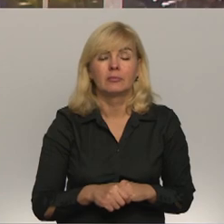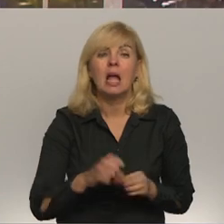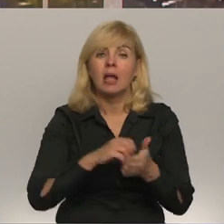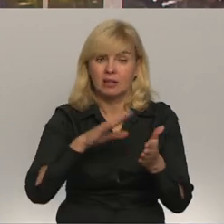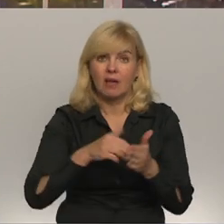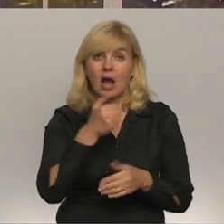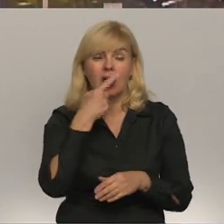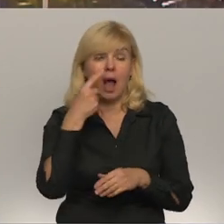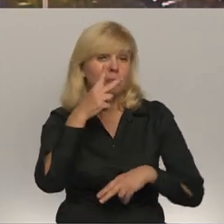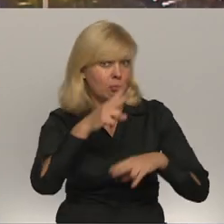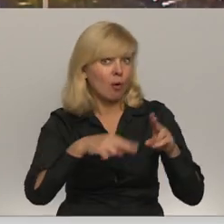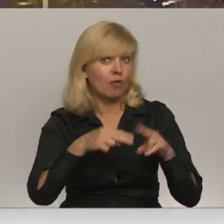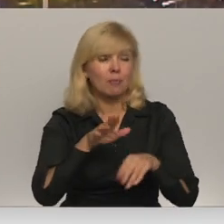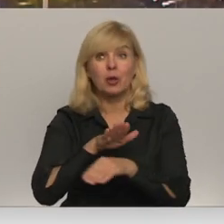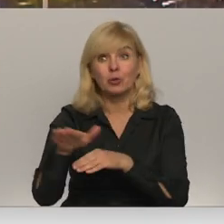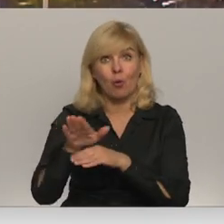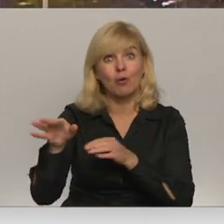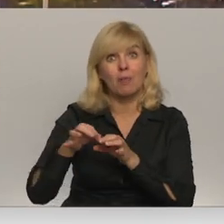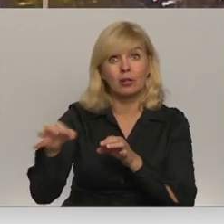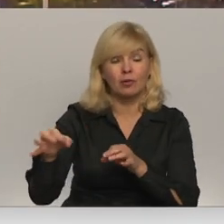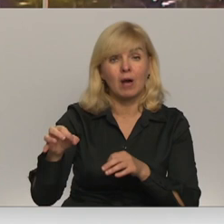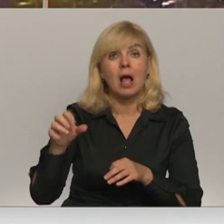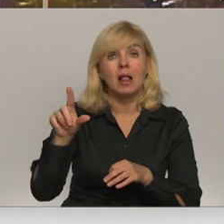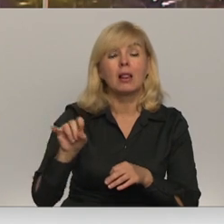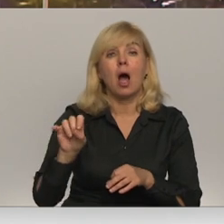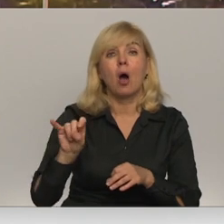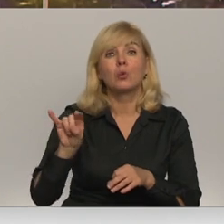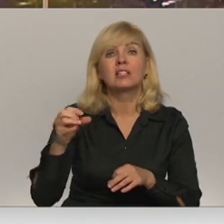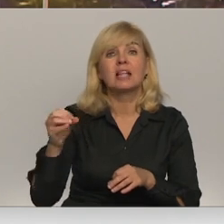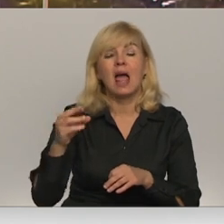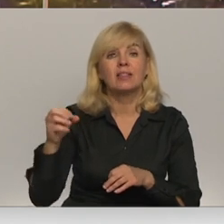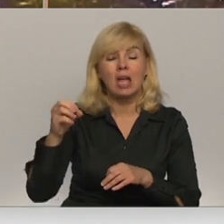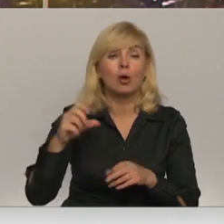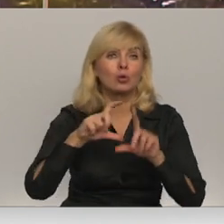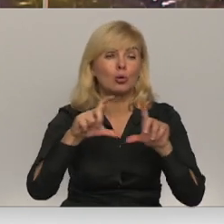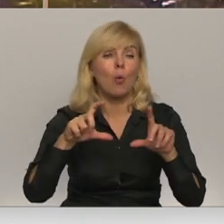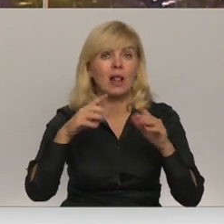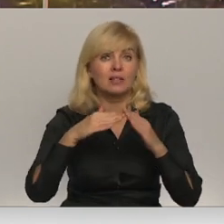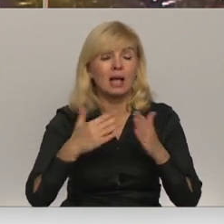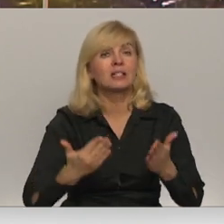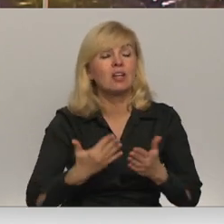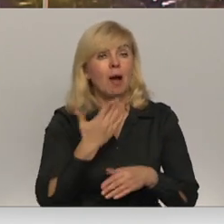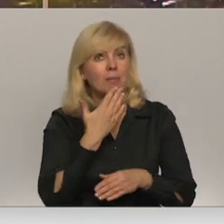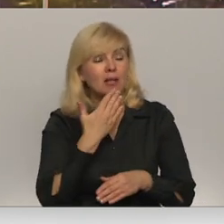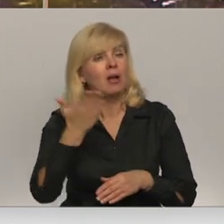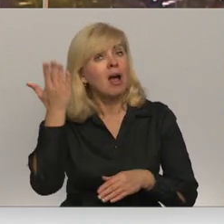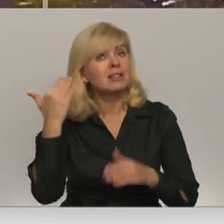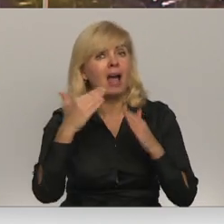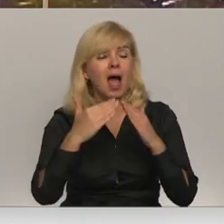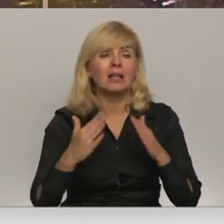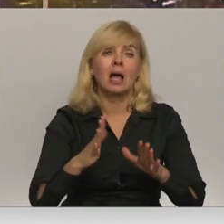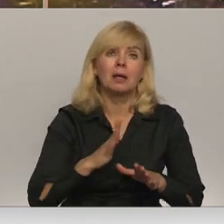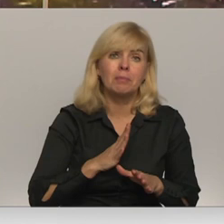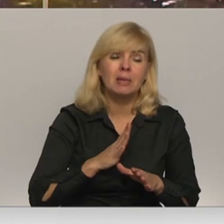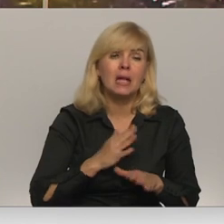19. Gadsimtā celtajā Tukuma novadā Lancinieku skolas ēkā jau 20 gadus dzīvo pasakas, un senajā ēkā bijis gan